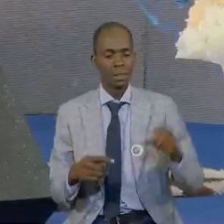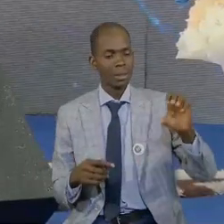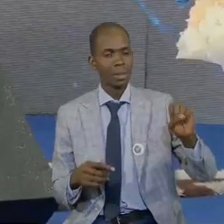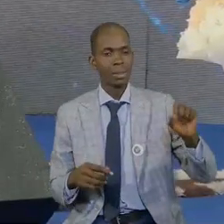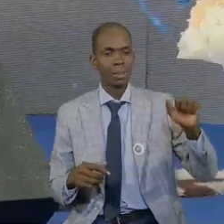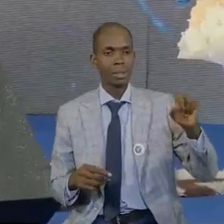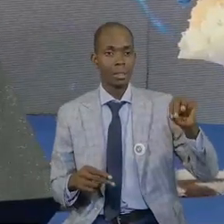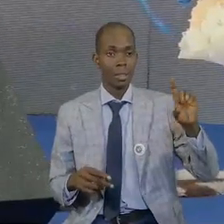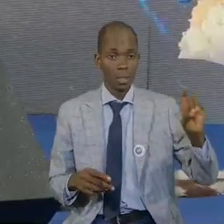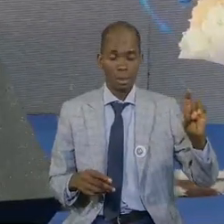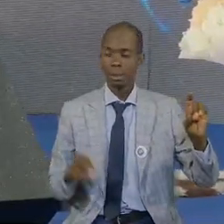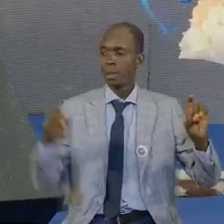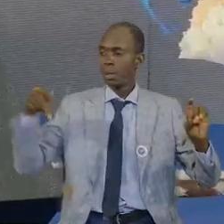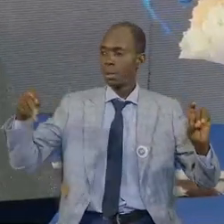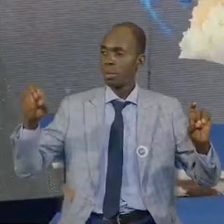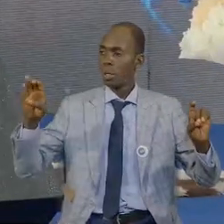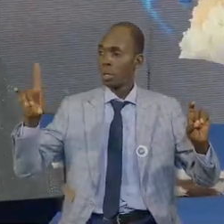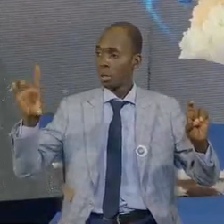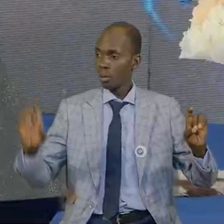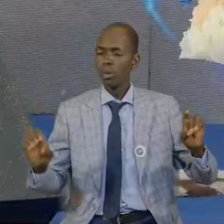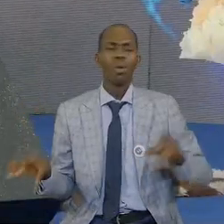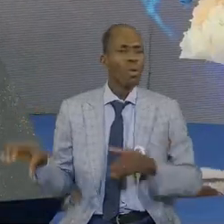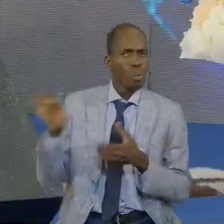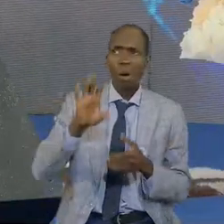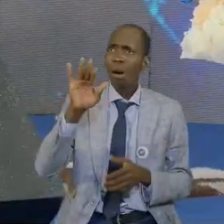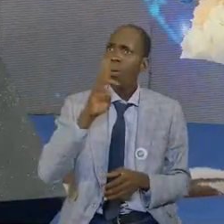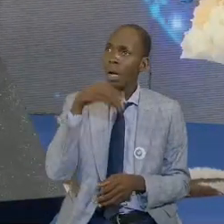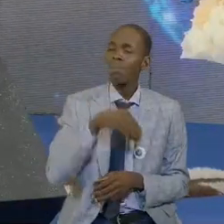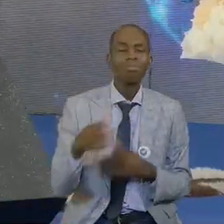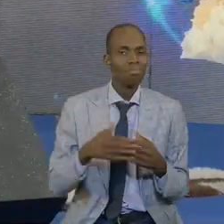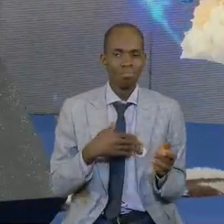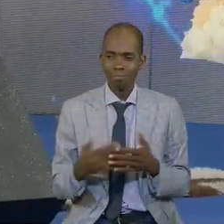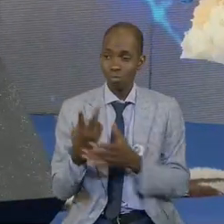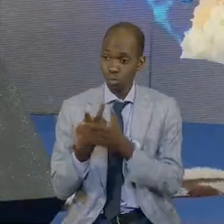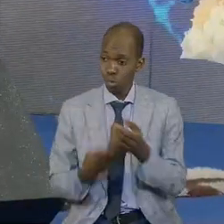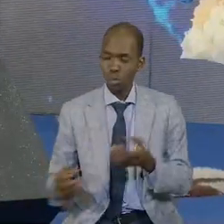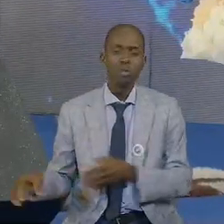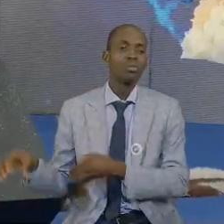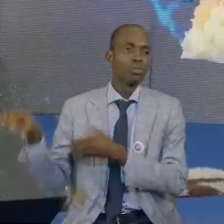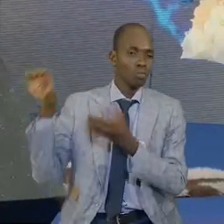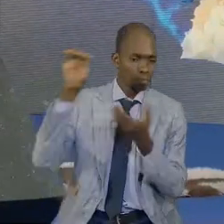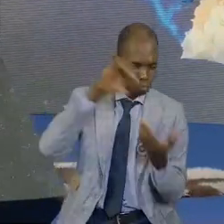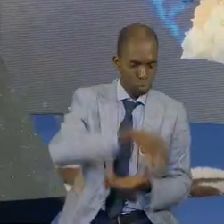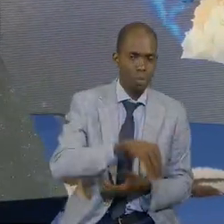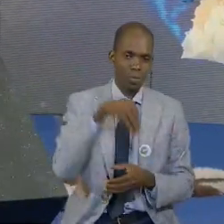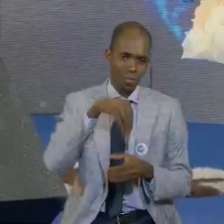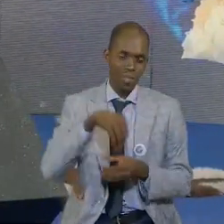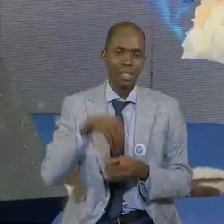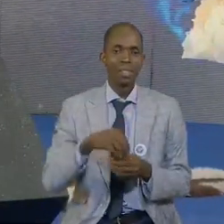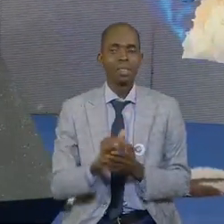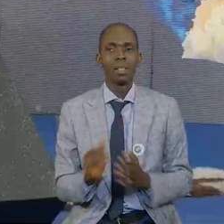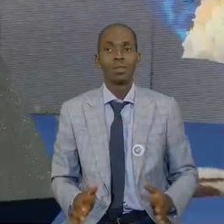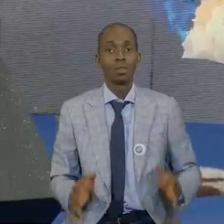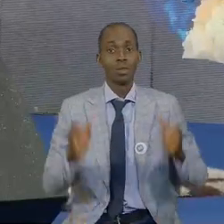water is there, don't worry, and pour it inside. Ne t'en fais pas, l'eau reste dedans. Ne t'en fais pas, amène les gravillons, le sable, verse dedans. The